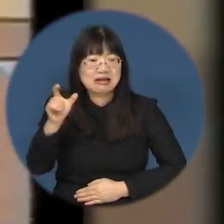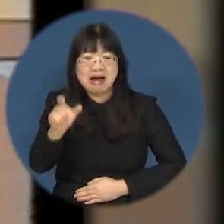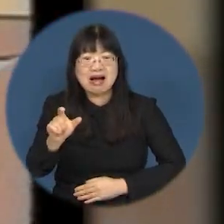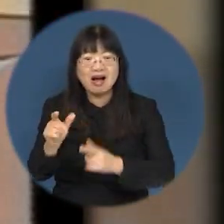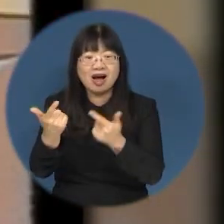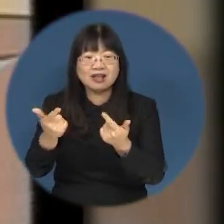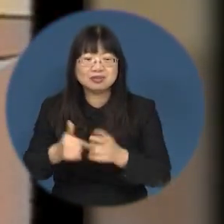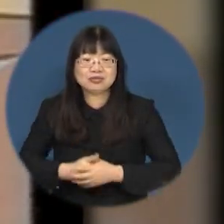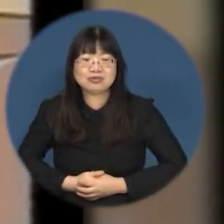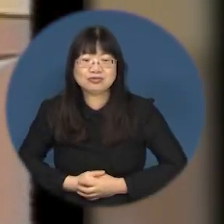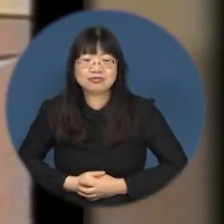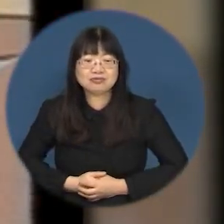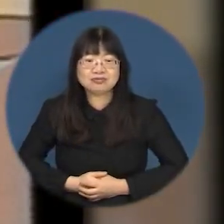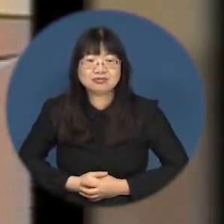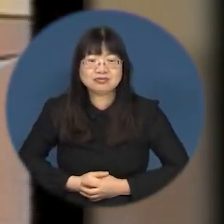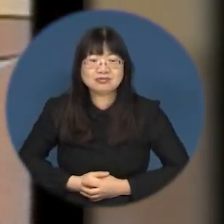않고